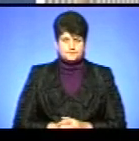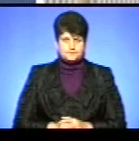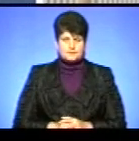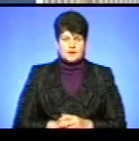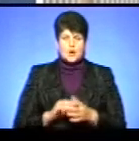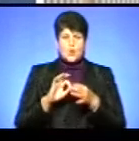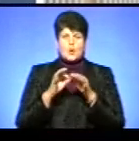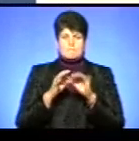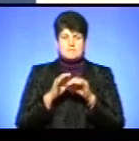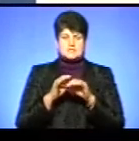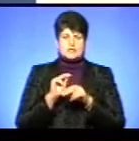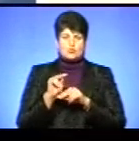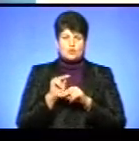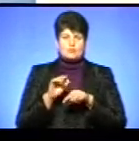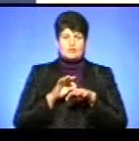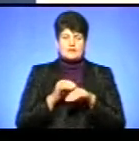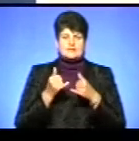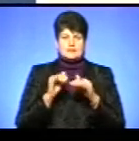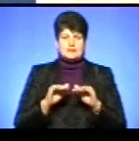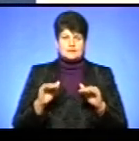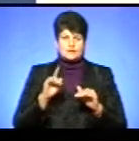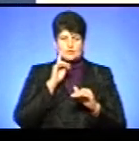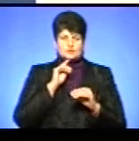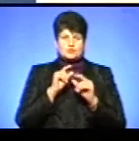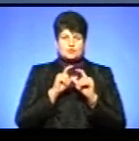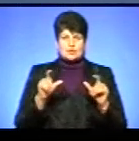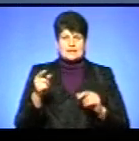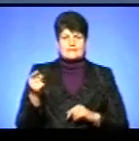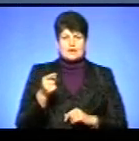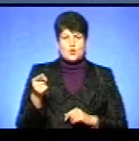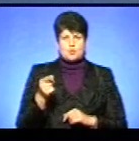Олімпійський урок провели для учнів дитячо-юнацької спортивної школи у Тернополі.